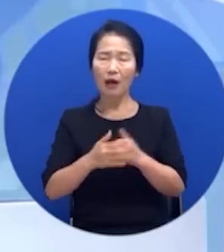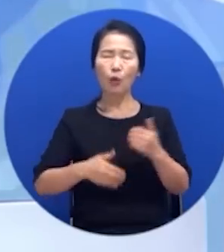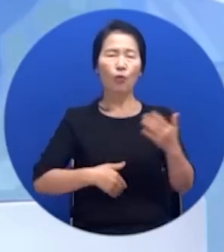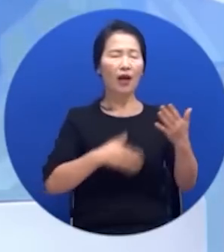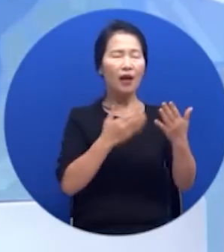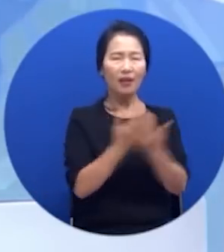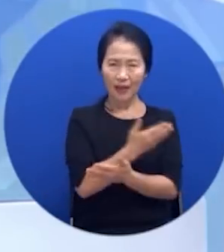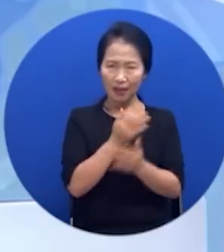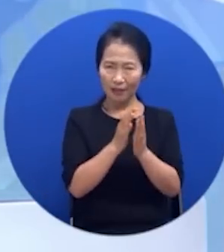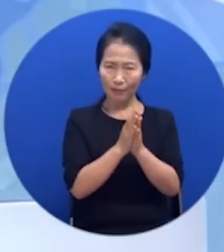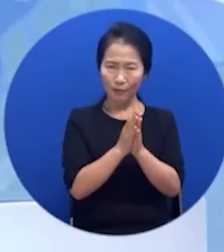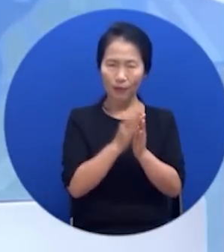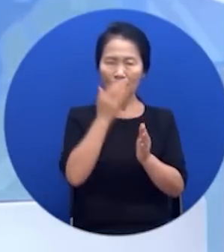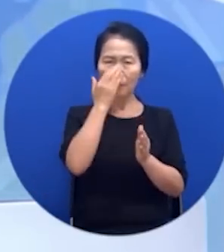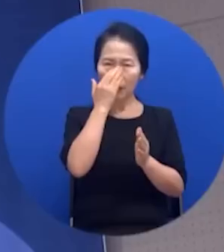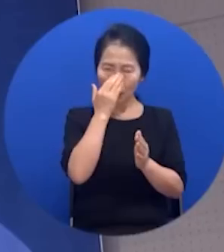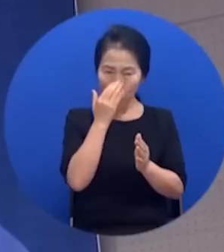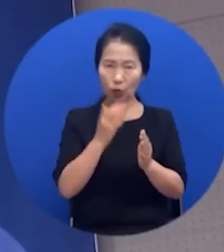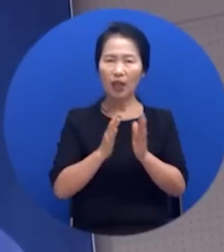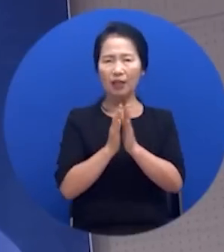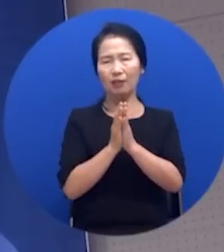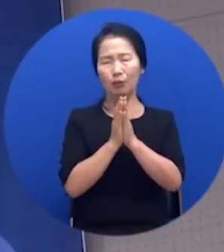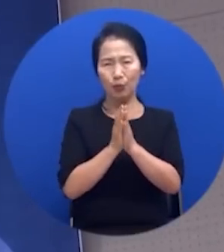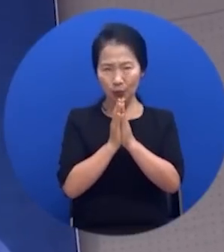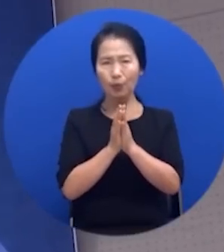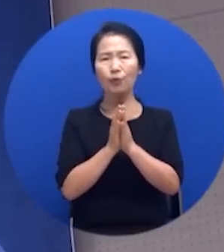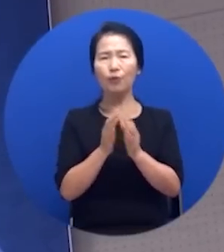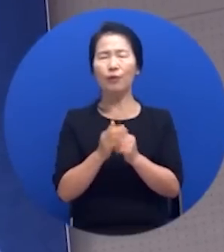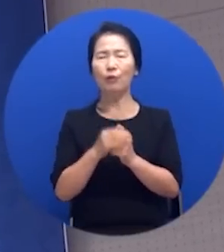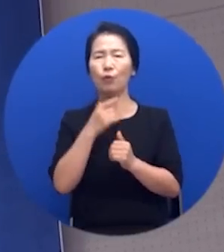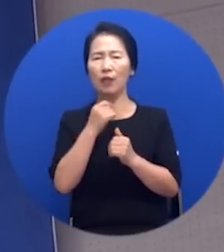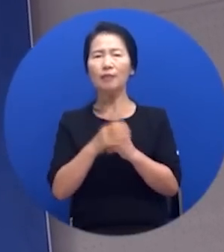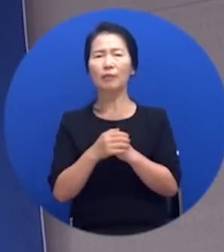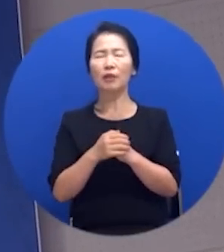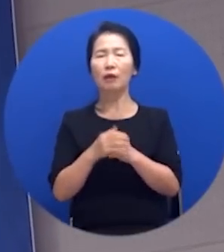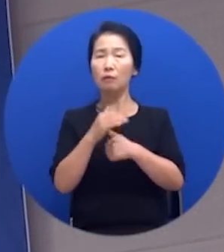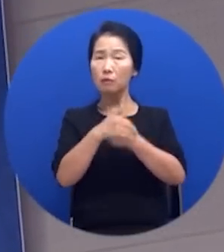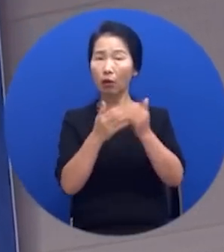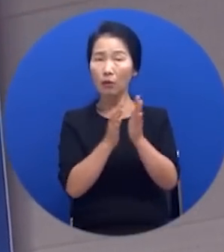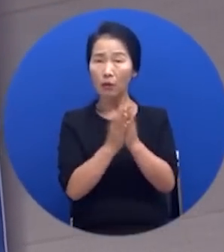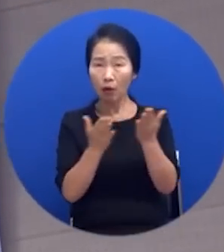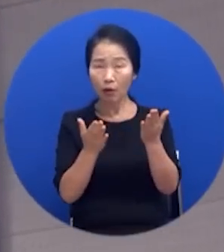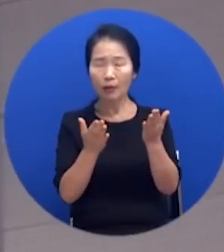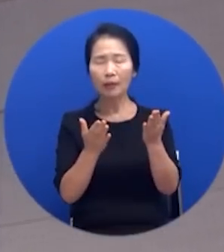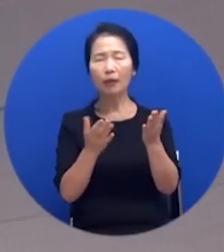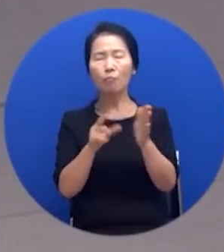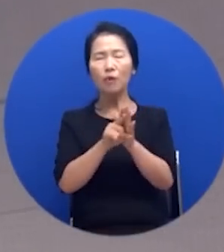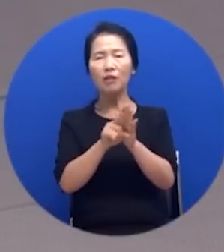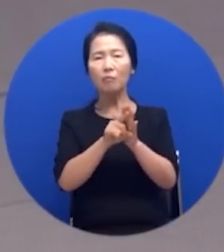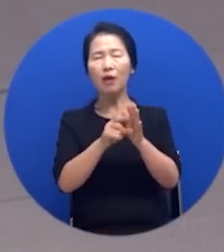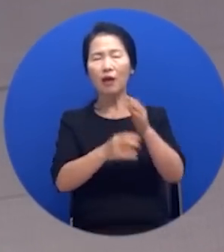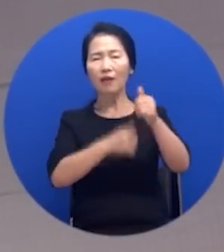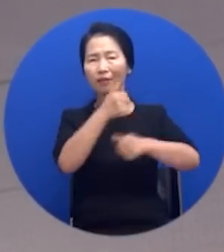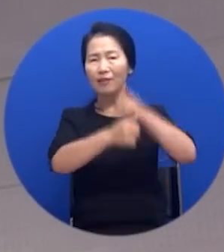기도요, 겸손의 기도입니다. 우리가 성경에서 만나는 수많은 믿음의 선진들은